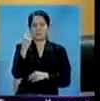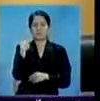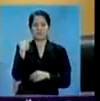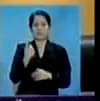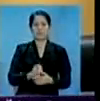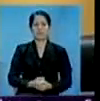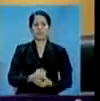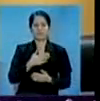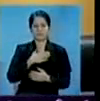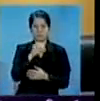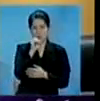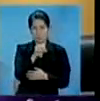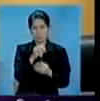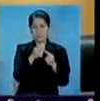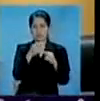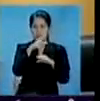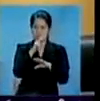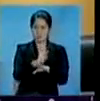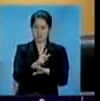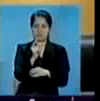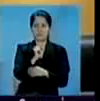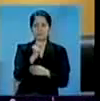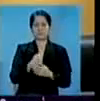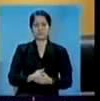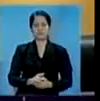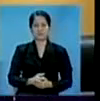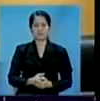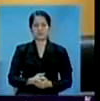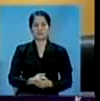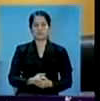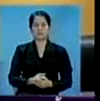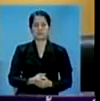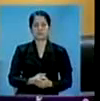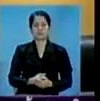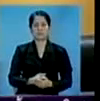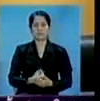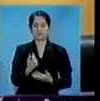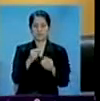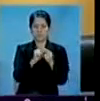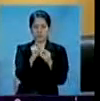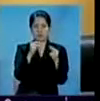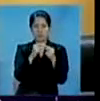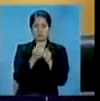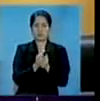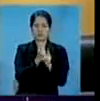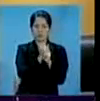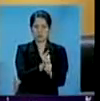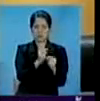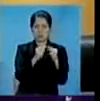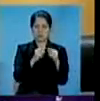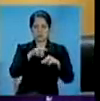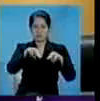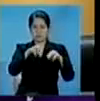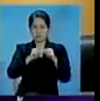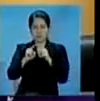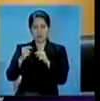มก็อยากจะเรียนกับท่านประธานไว้ด้วยครับว่าในการติดตามคดีนี้ในเบื้องต้นในคืนนั้นเนี่ยมี